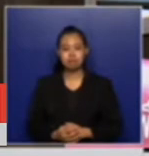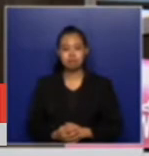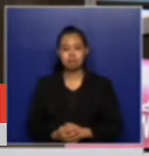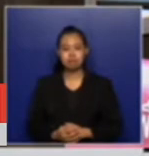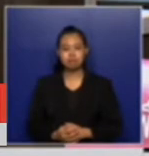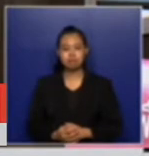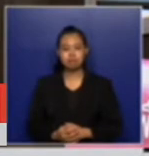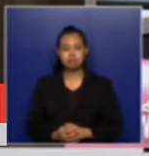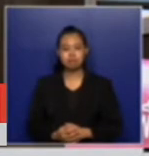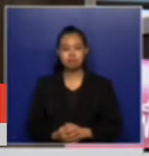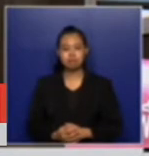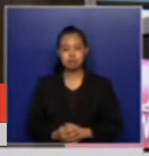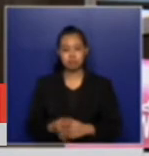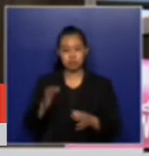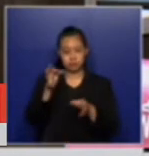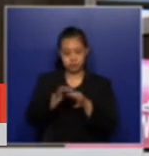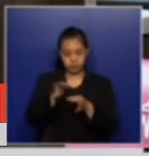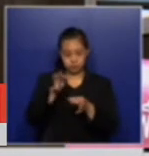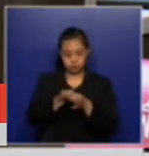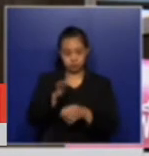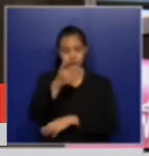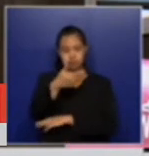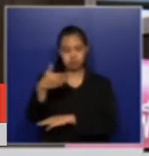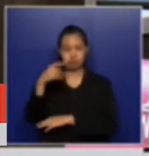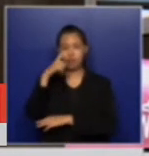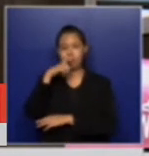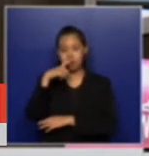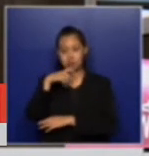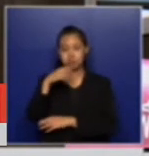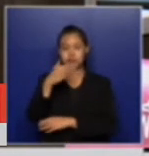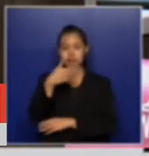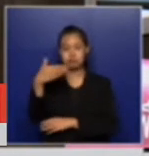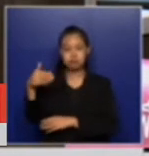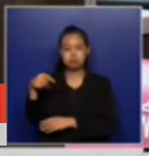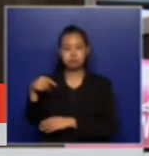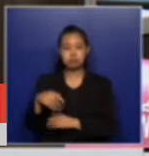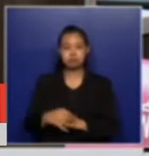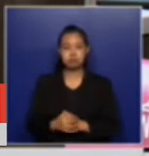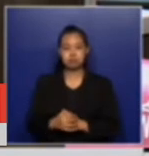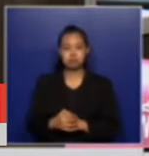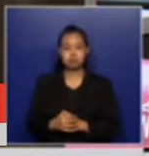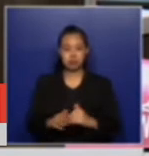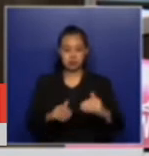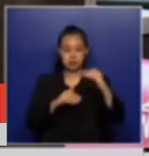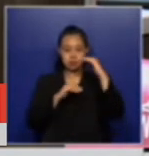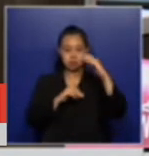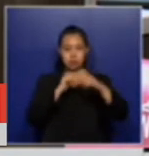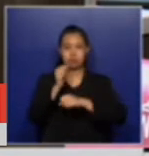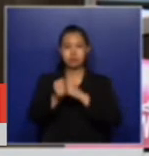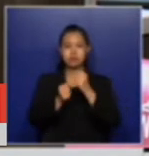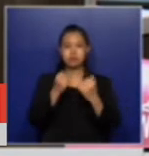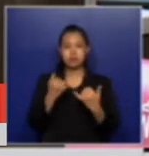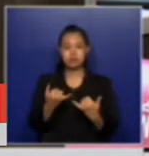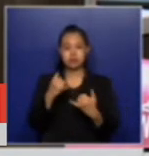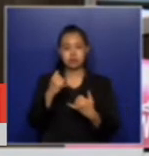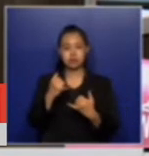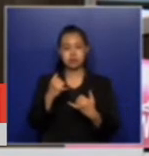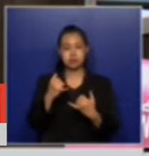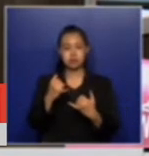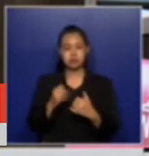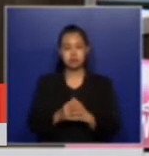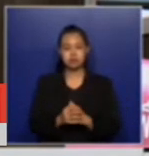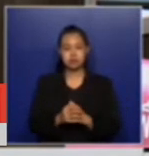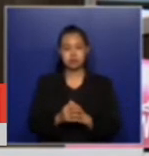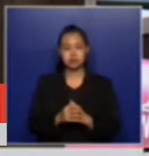เพราะธนาคารแห่งประเทศไทยเนี่ยกำหนดไว้ว่าในปีนี้